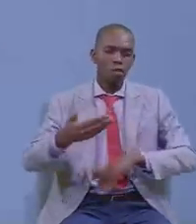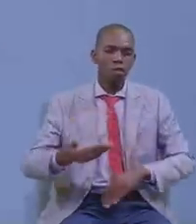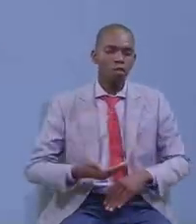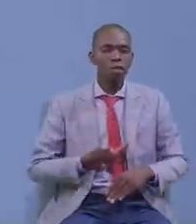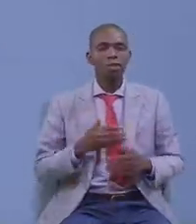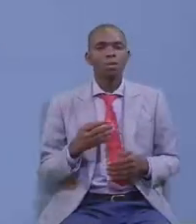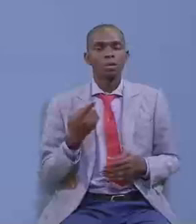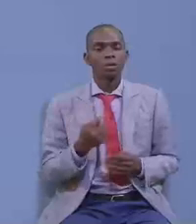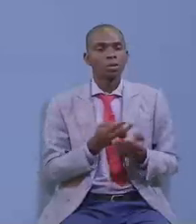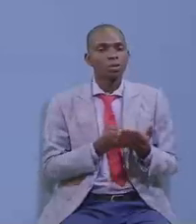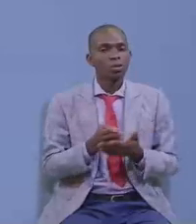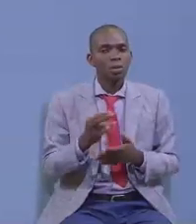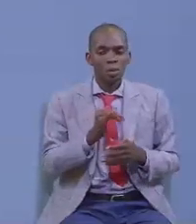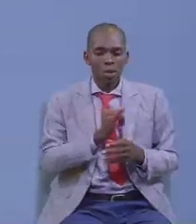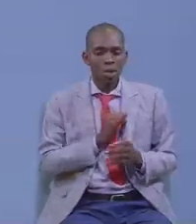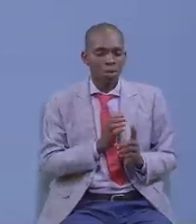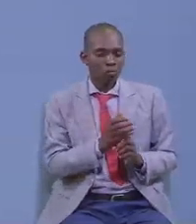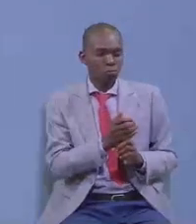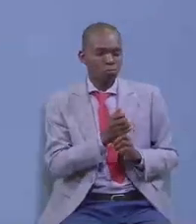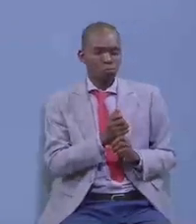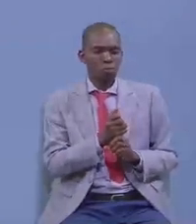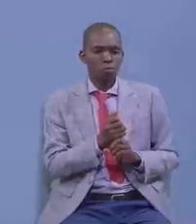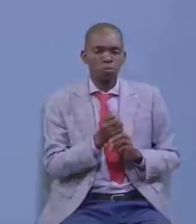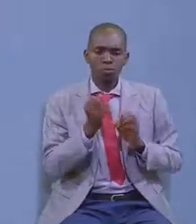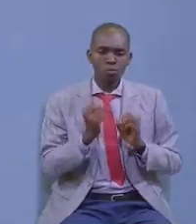La vérité que j'ai dans mon cœur.